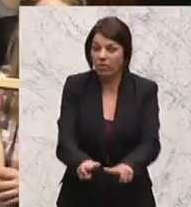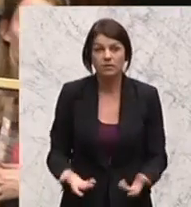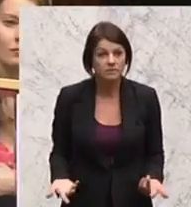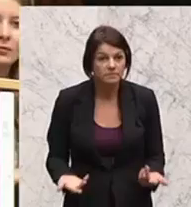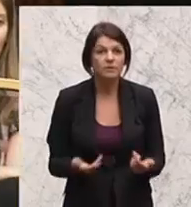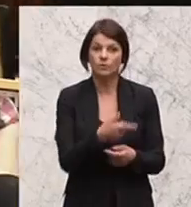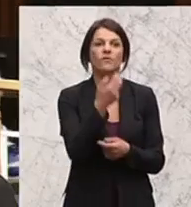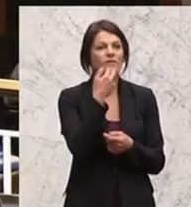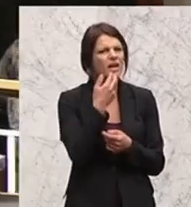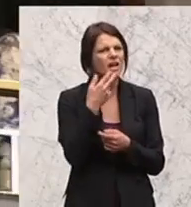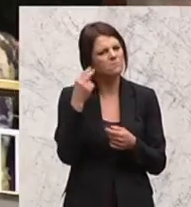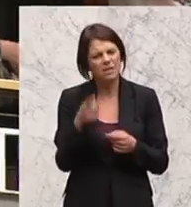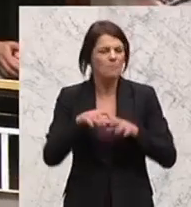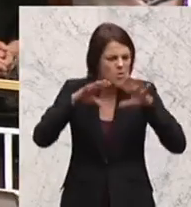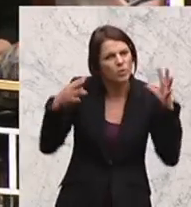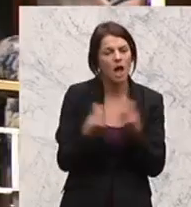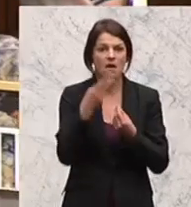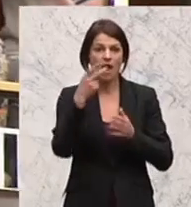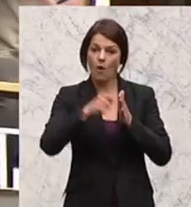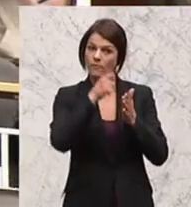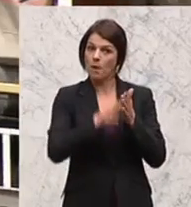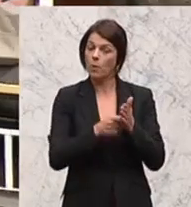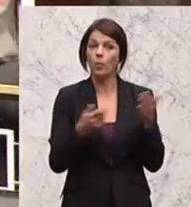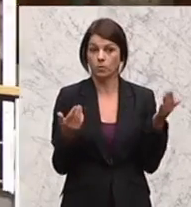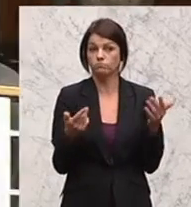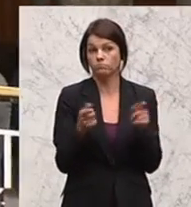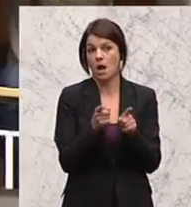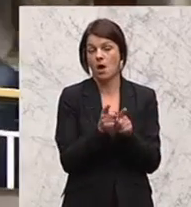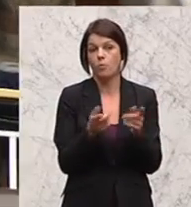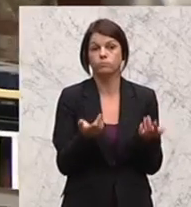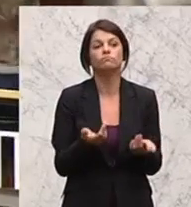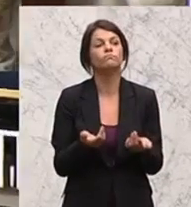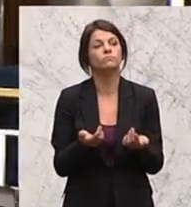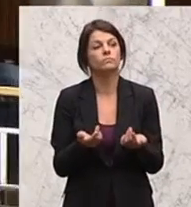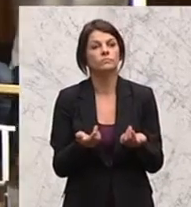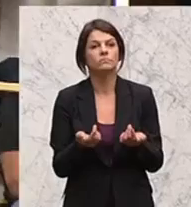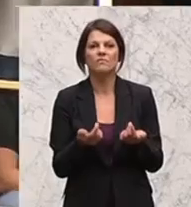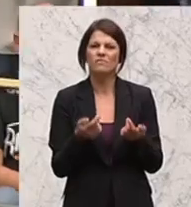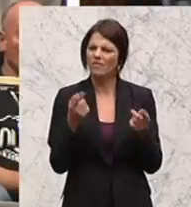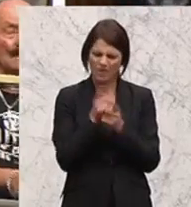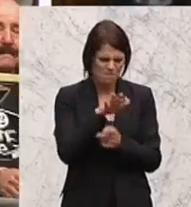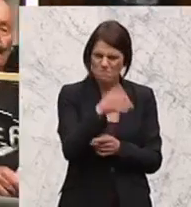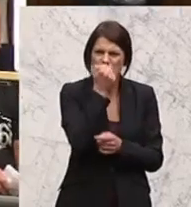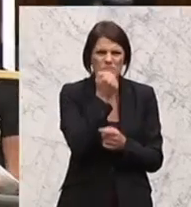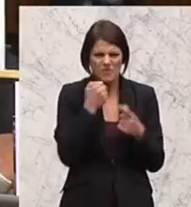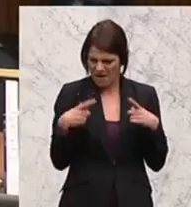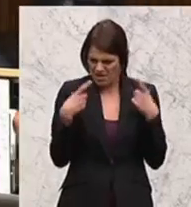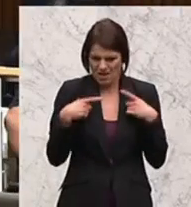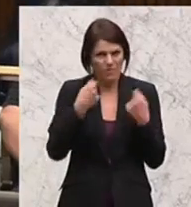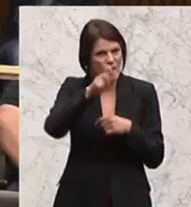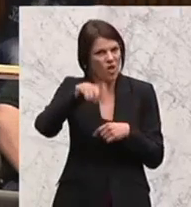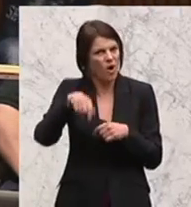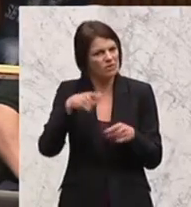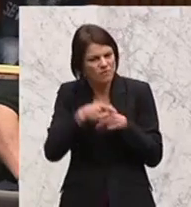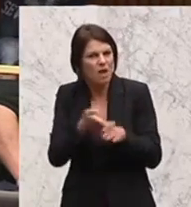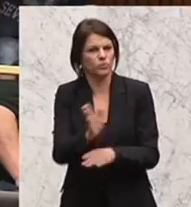Sie wollen mit diesem totalen Rauchverbot letztlich auch hier in den zutiefst privaten Bereich eben